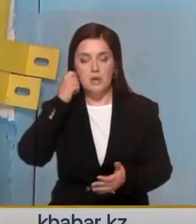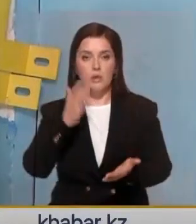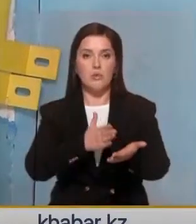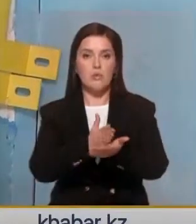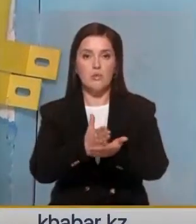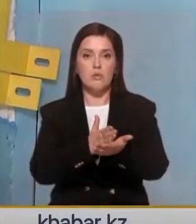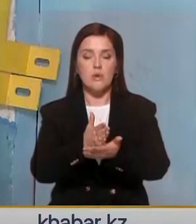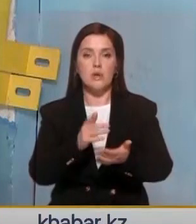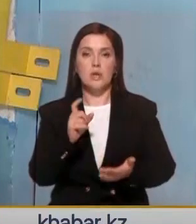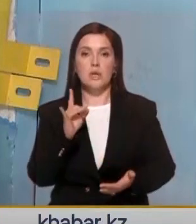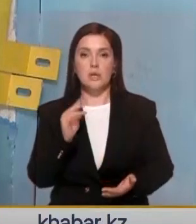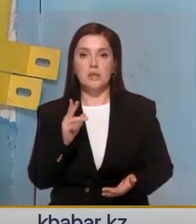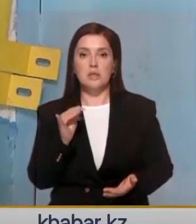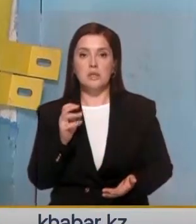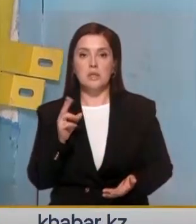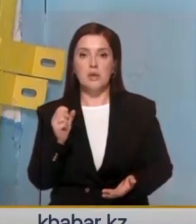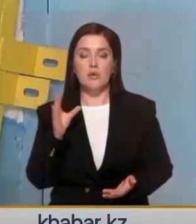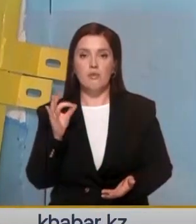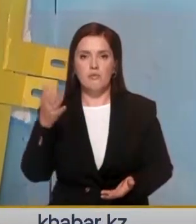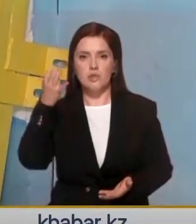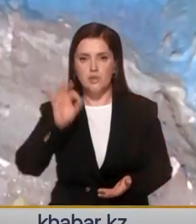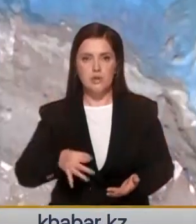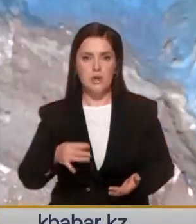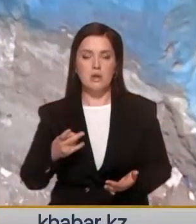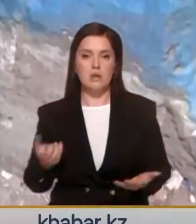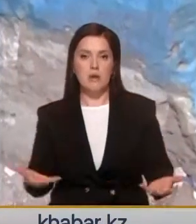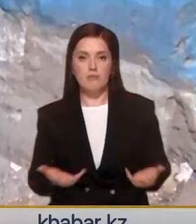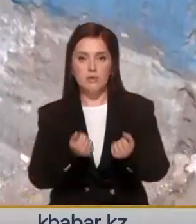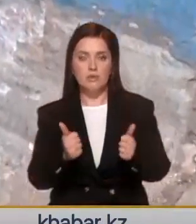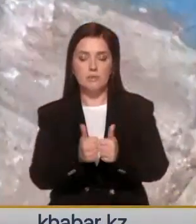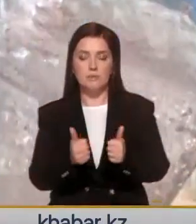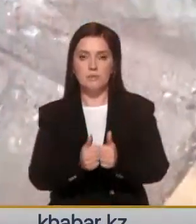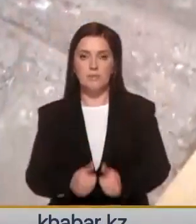Житель дома Эрик Искаков часто приходит на выручку соседям.